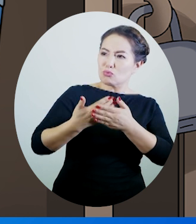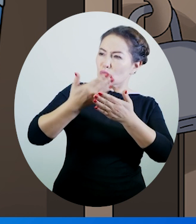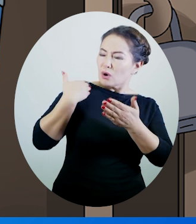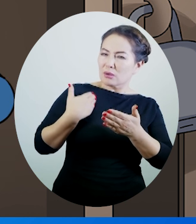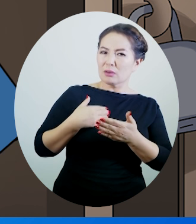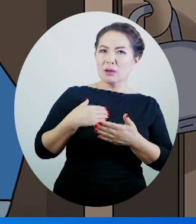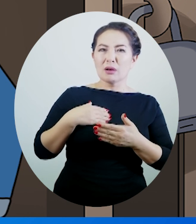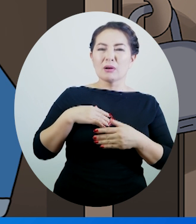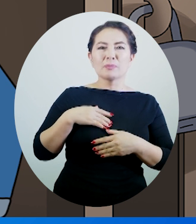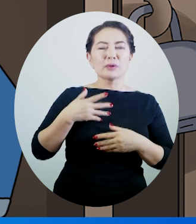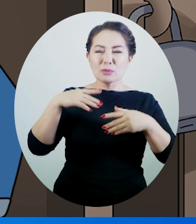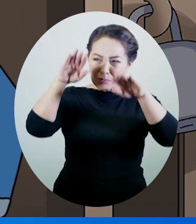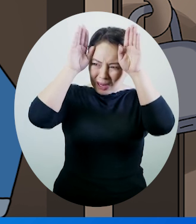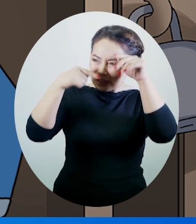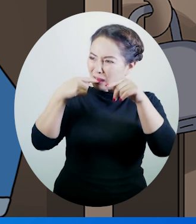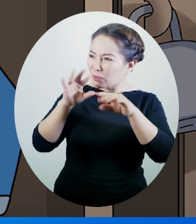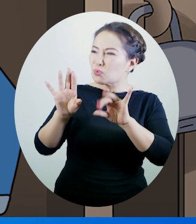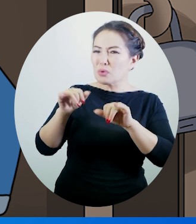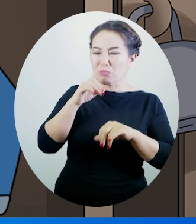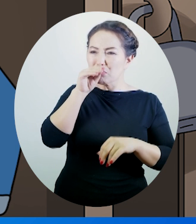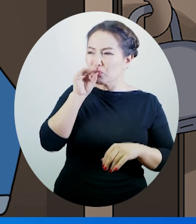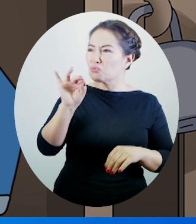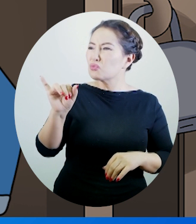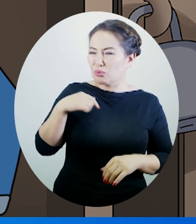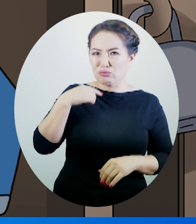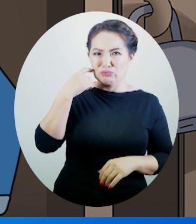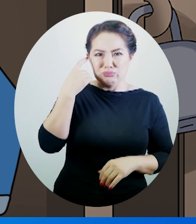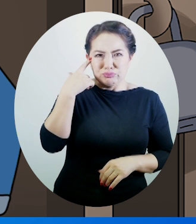Сая басар юу ярьж байгаад явчваа?